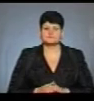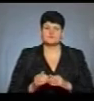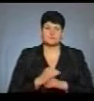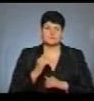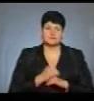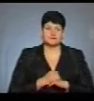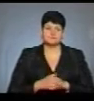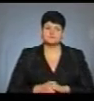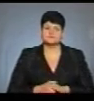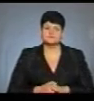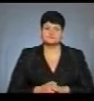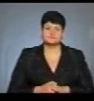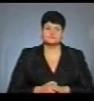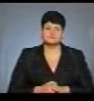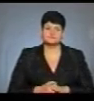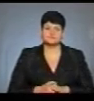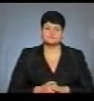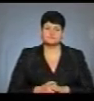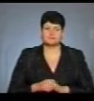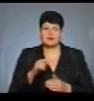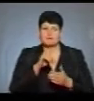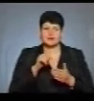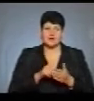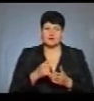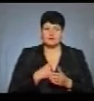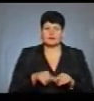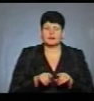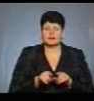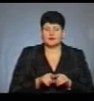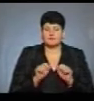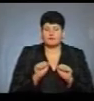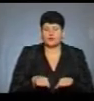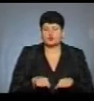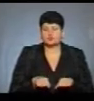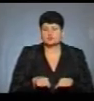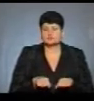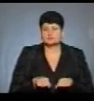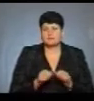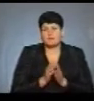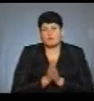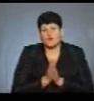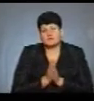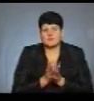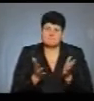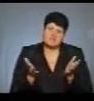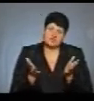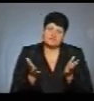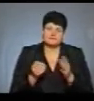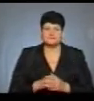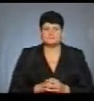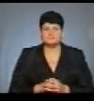Добрий вечір. Добрий вечір. Питання в мене таке, може просьба більше.